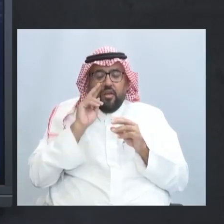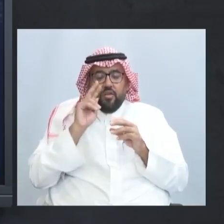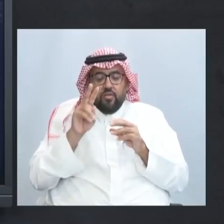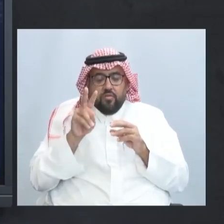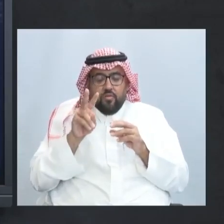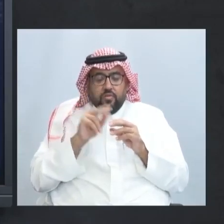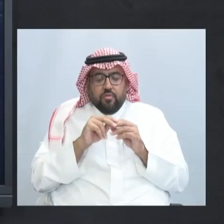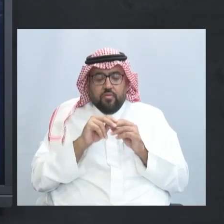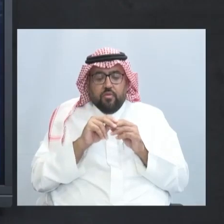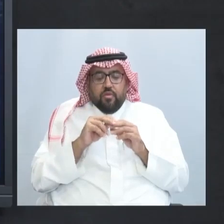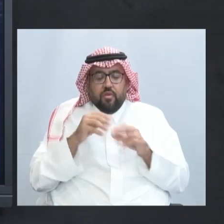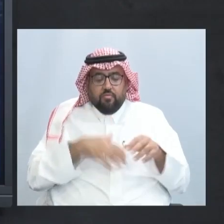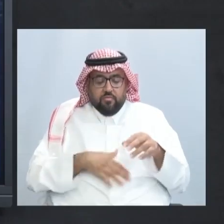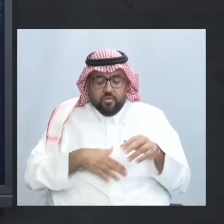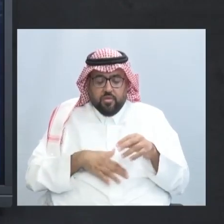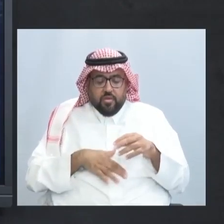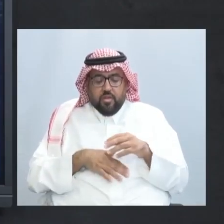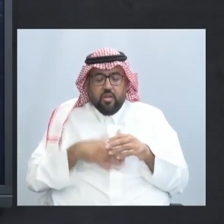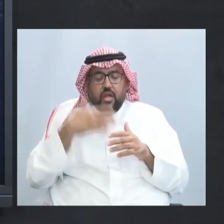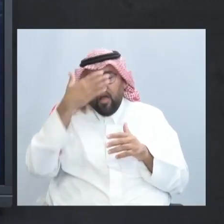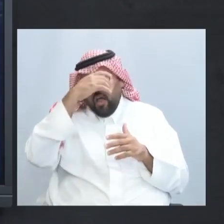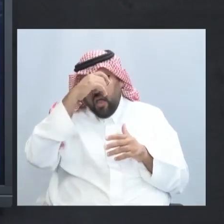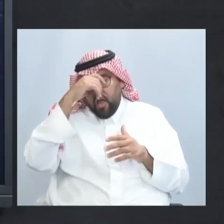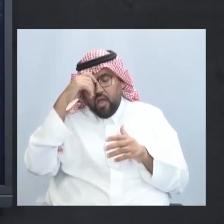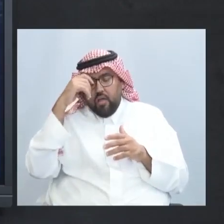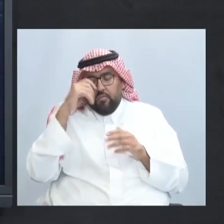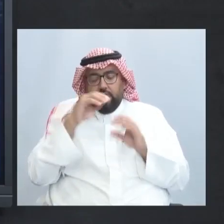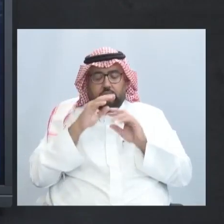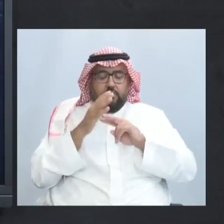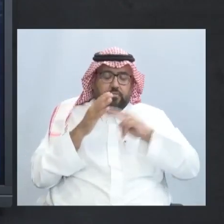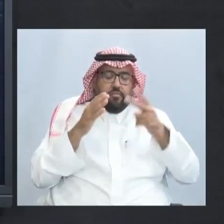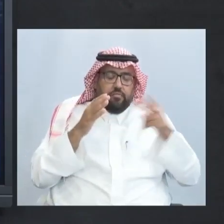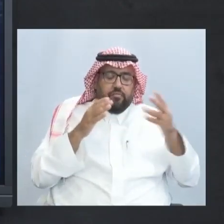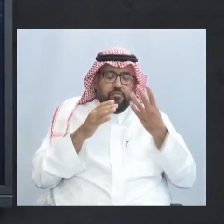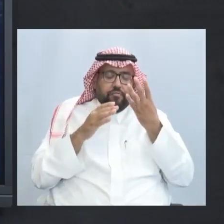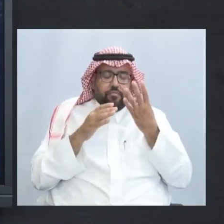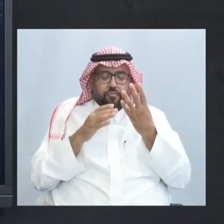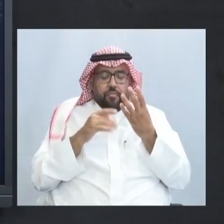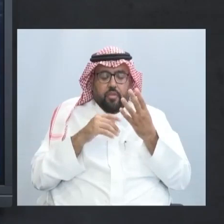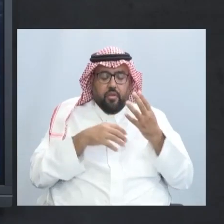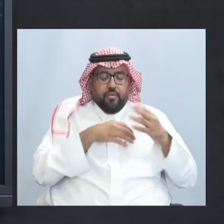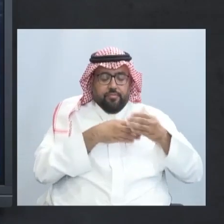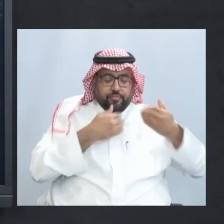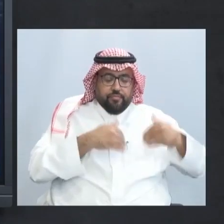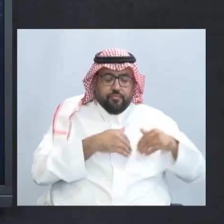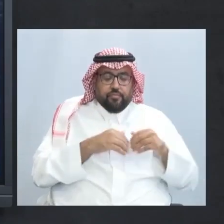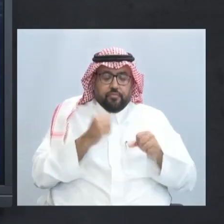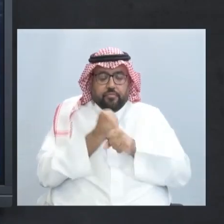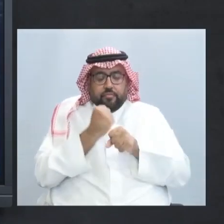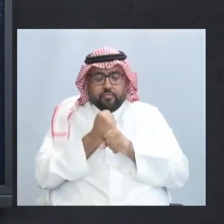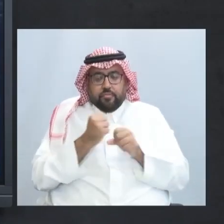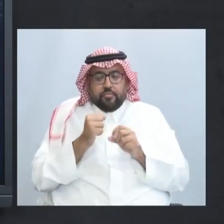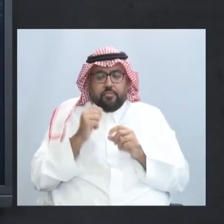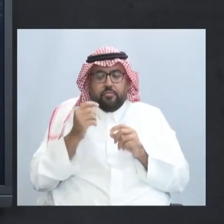لاحظنا معده الحيوانات او الثديات المجدره مقسمه الى اربع حجرات وهذا لعم للقيام